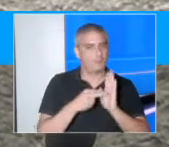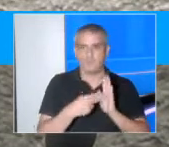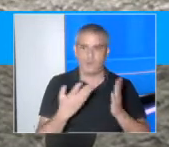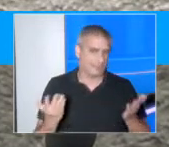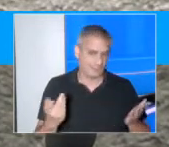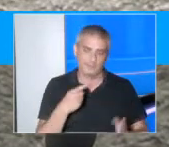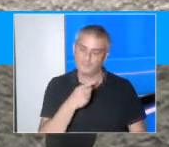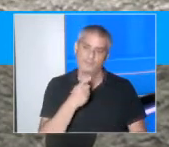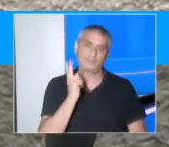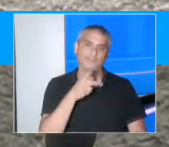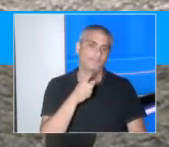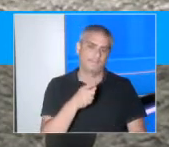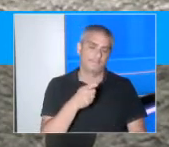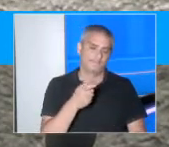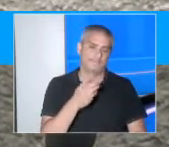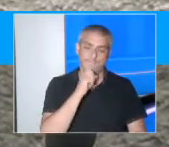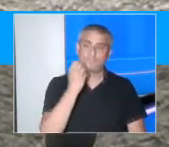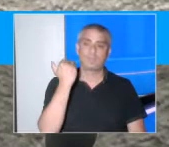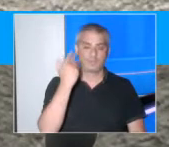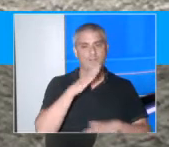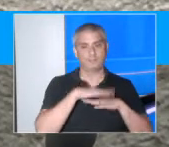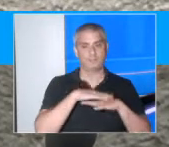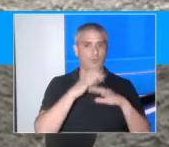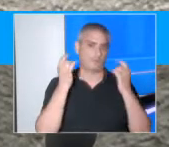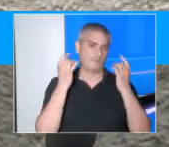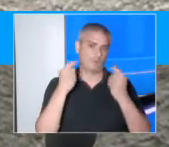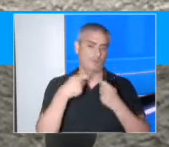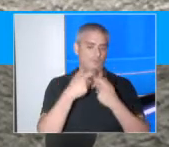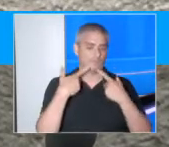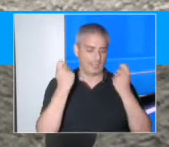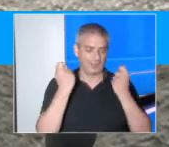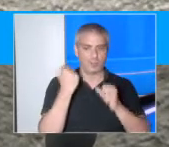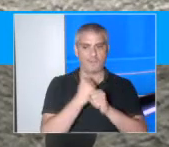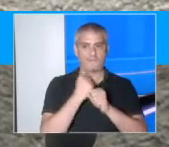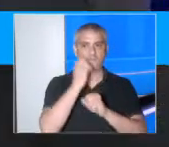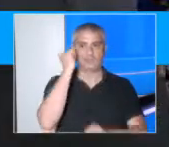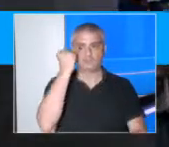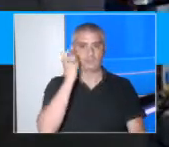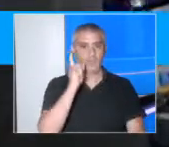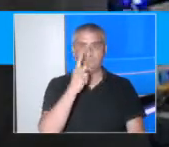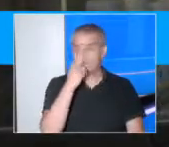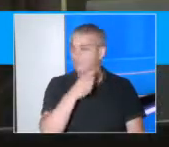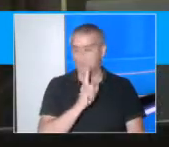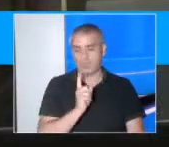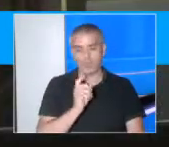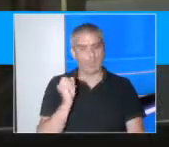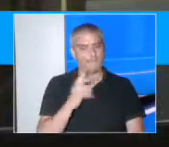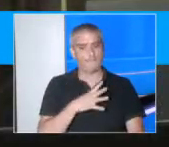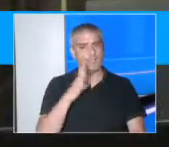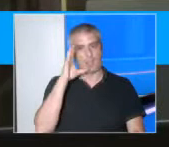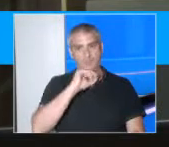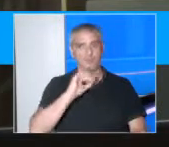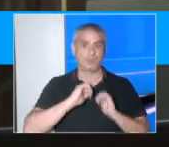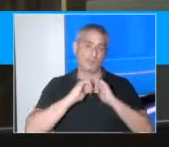בפוליטיקה, היא, יש לה עבר מקצועי מפואר בתחום החינוך והעבודה הסוציאלית, אבל במובן הזה היא לא מגיעה עם איזו